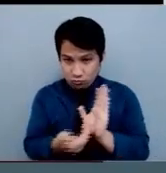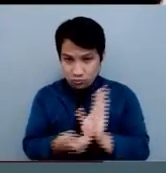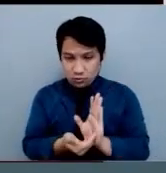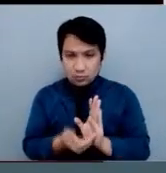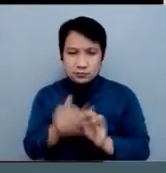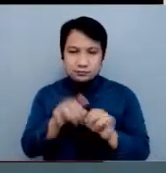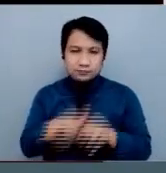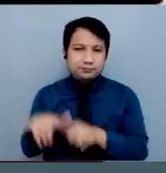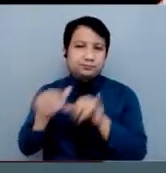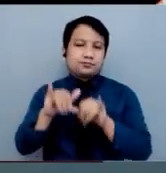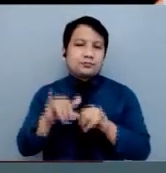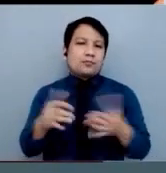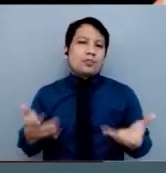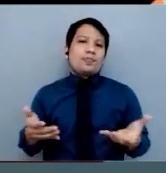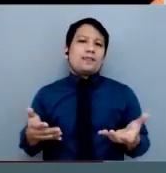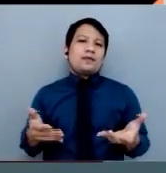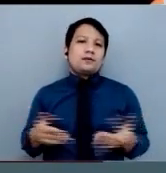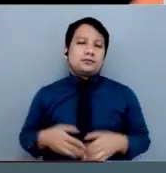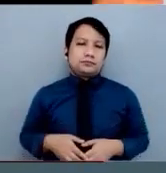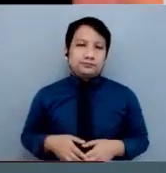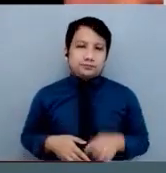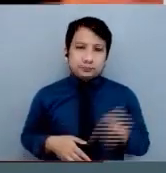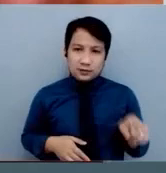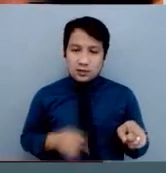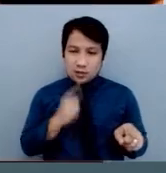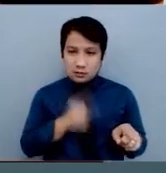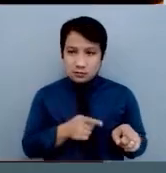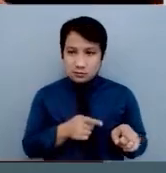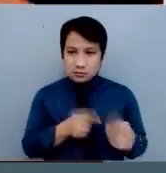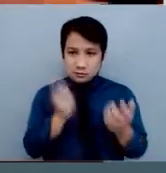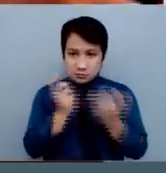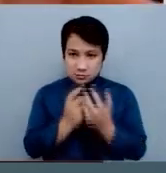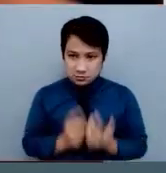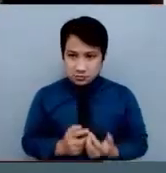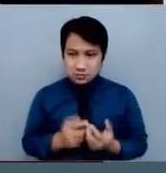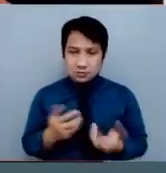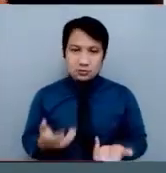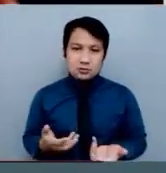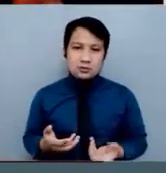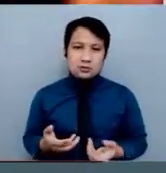yun, wala kaming makitang kung totoo ba talaga yon. So